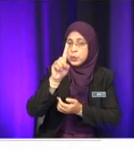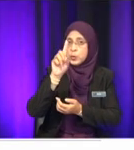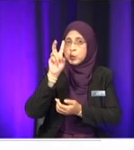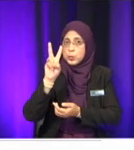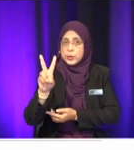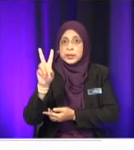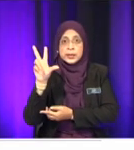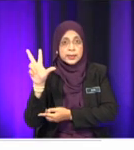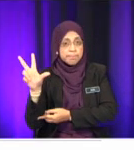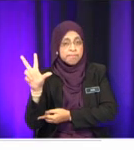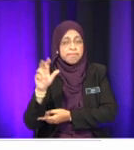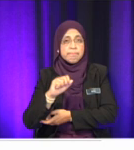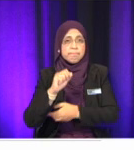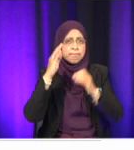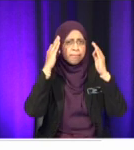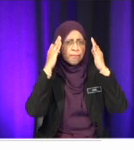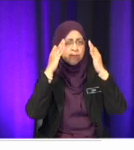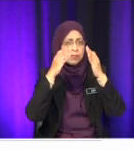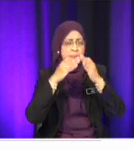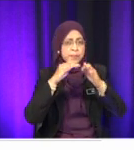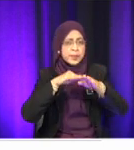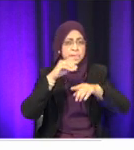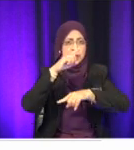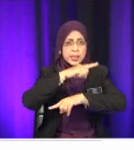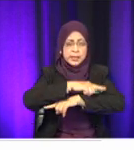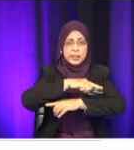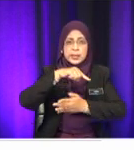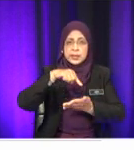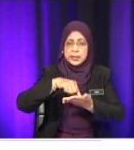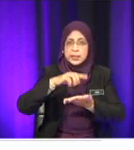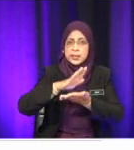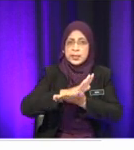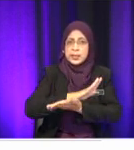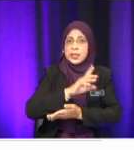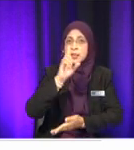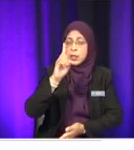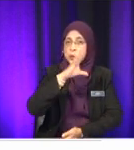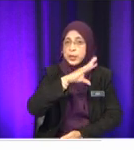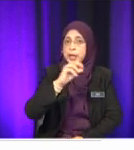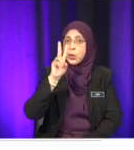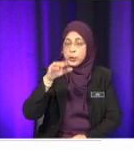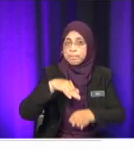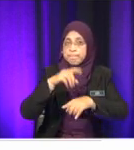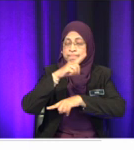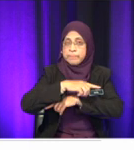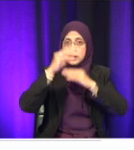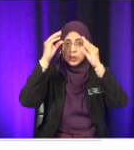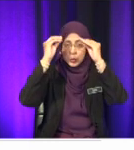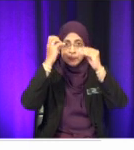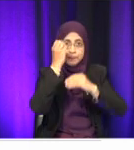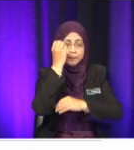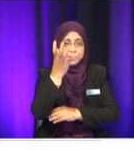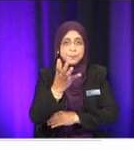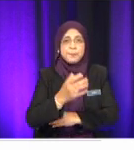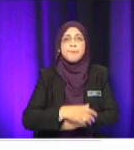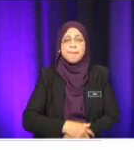3 dan tumpuan kita pada hari ini lebih kepada kualitas satu dan kertas dulu lah oke seperti semula dia